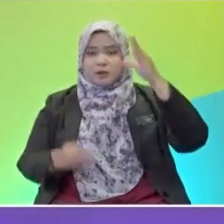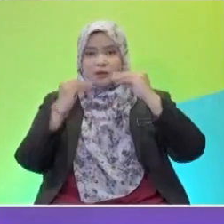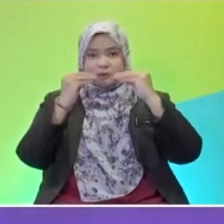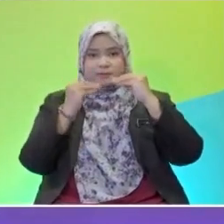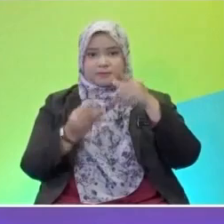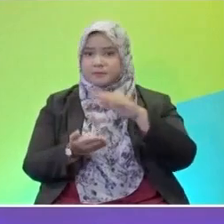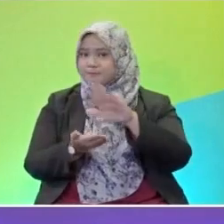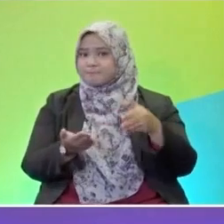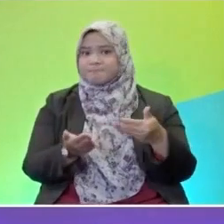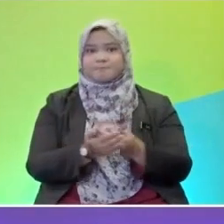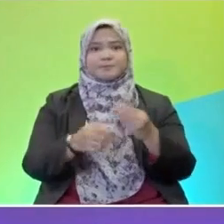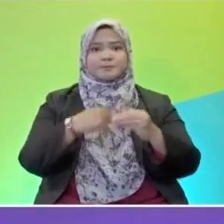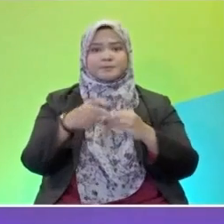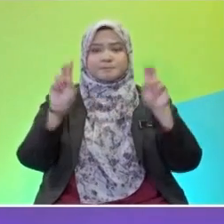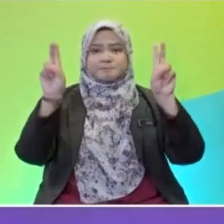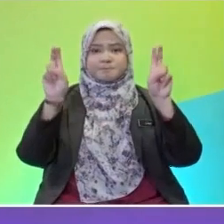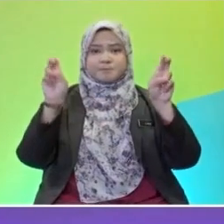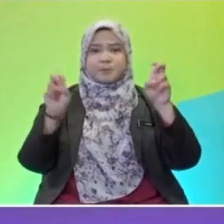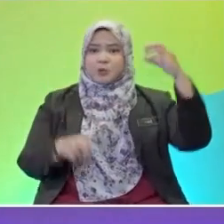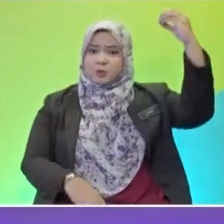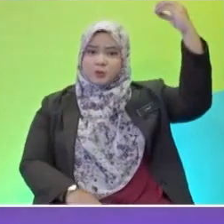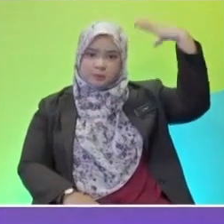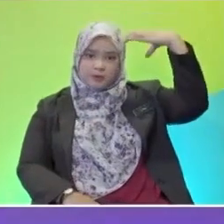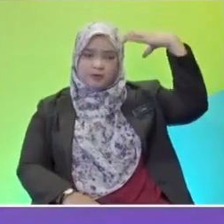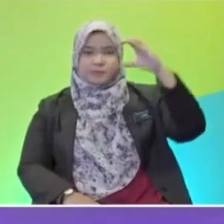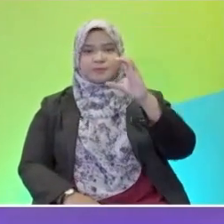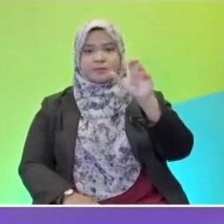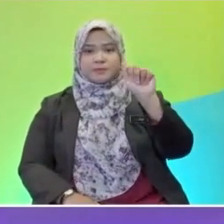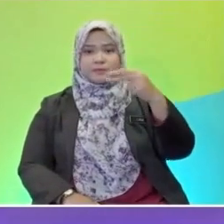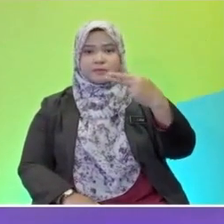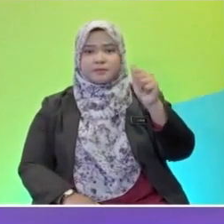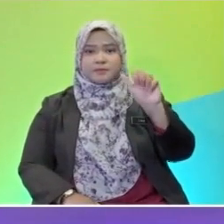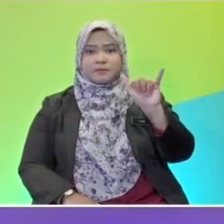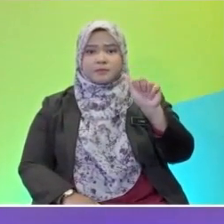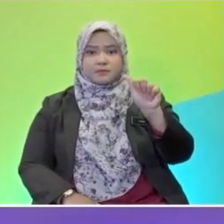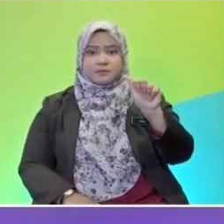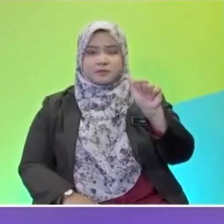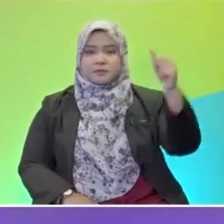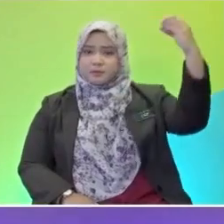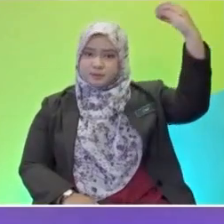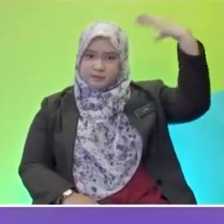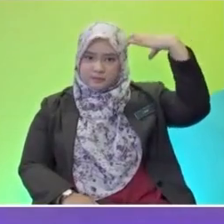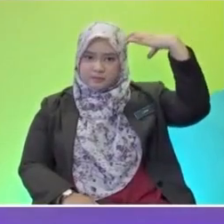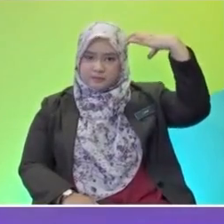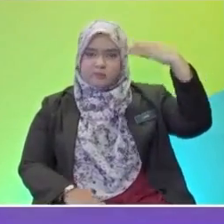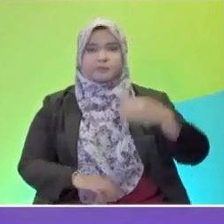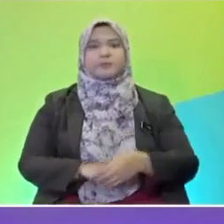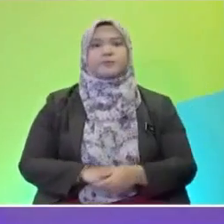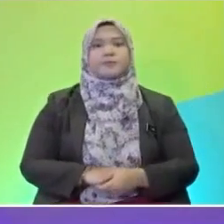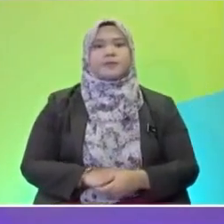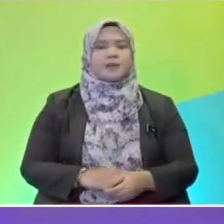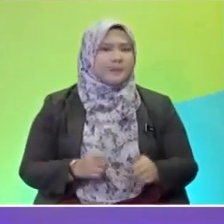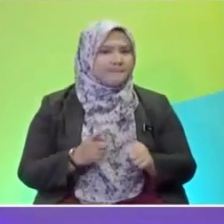cahaya Baiklah jadi untuk topik kali ini yang pertama kita akan terus membuktikan